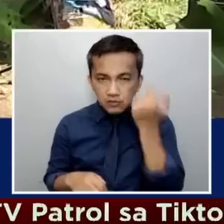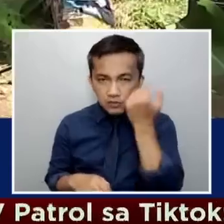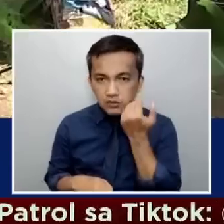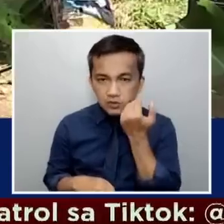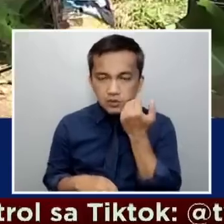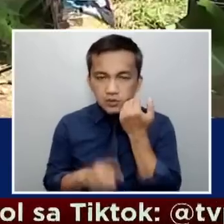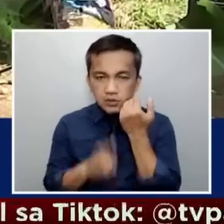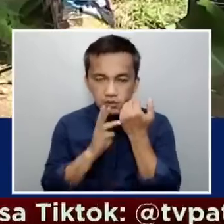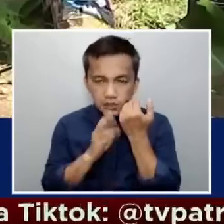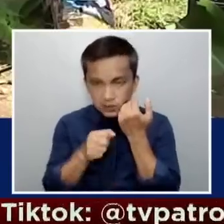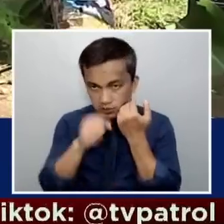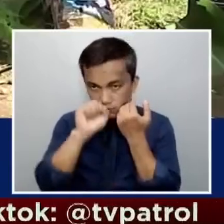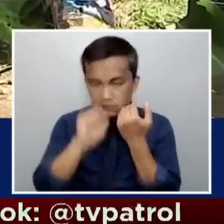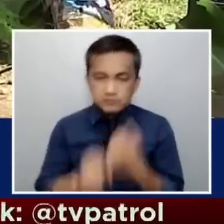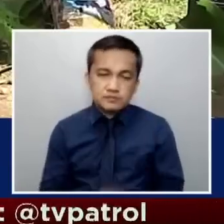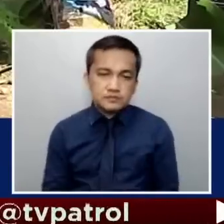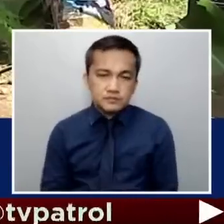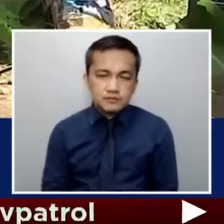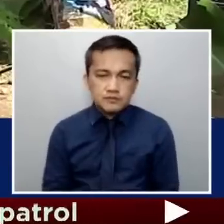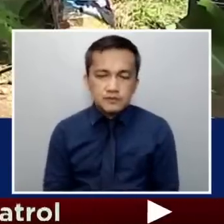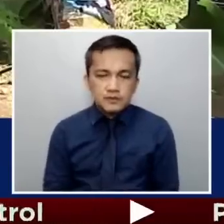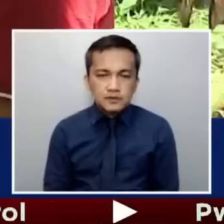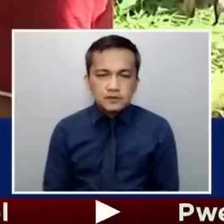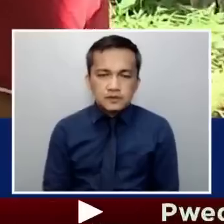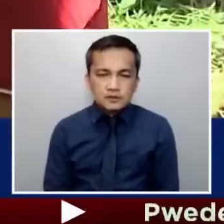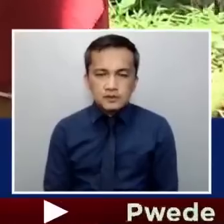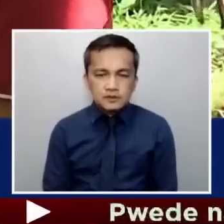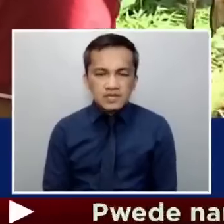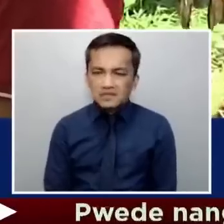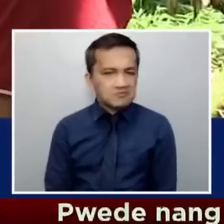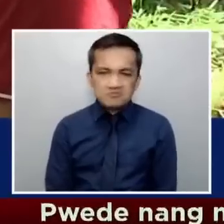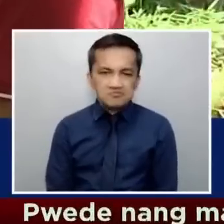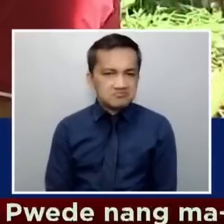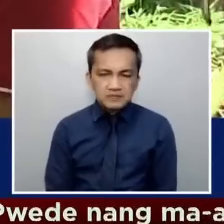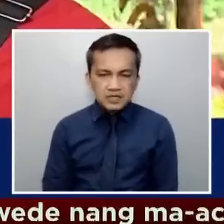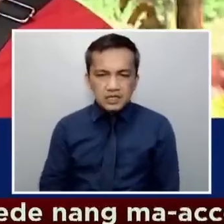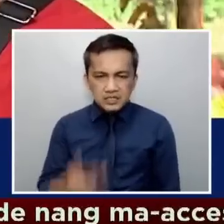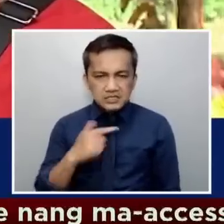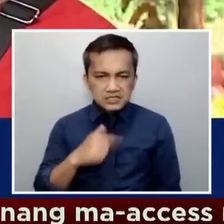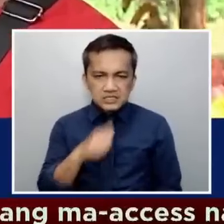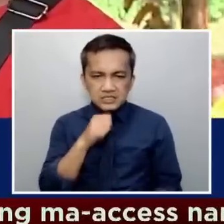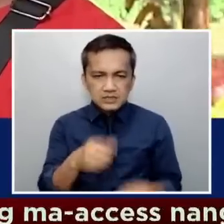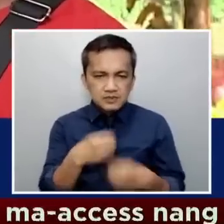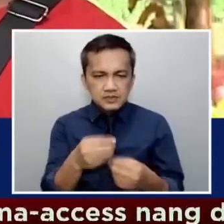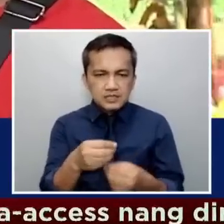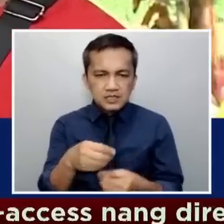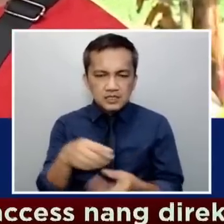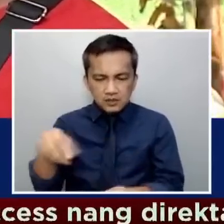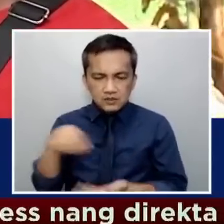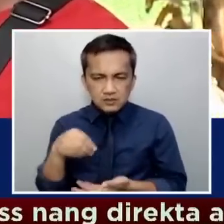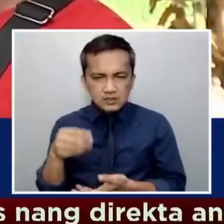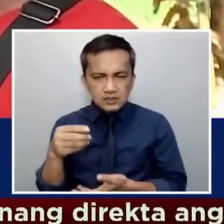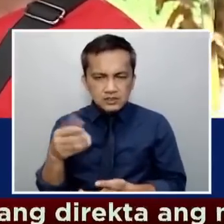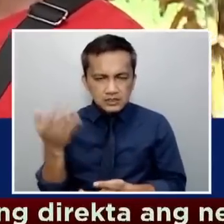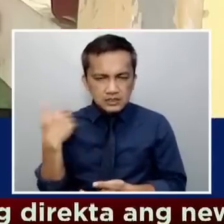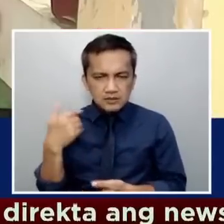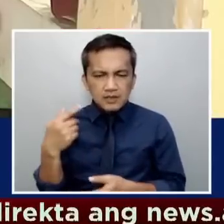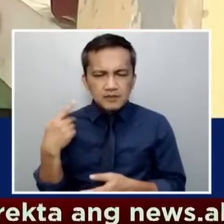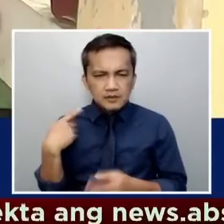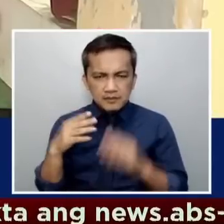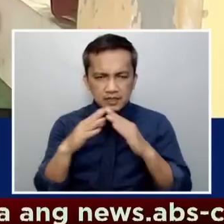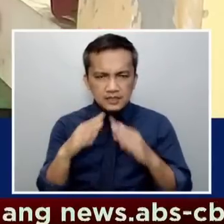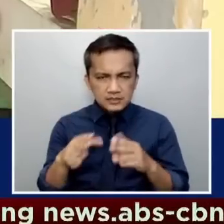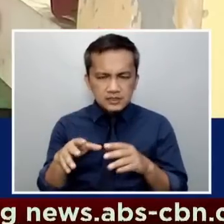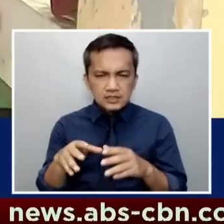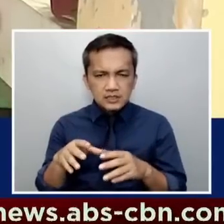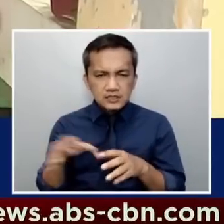nainumin. Hindi rin umano binibigyan ng relief goods ang mga evacuee na dati nang may bahay sa relocation site. Kaya